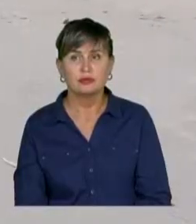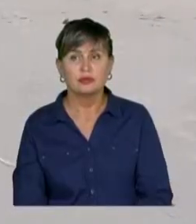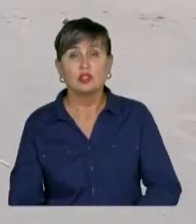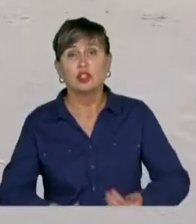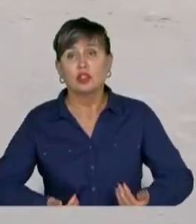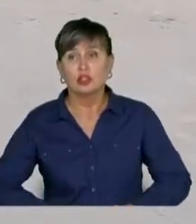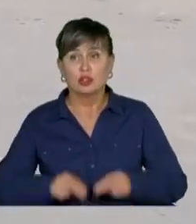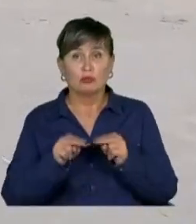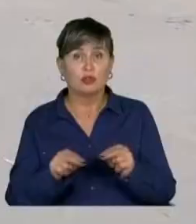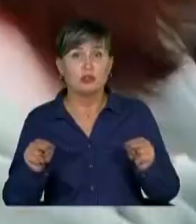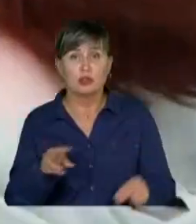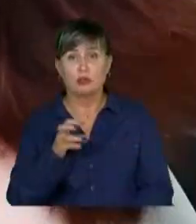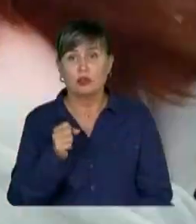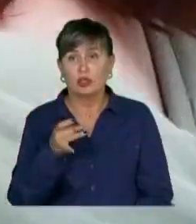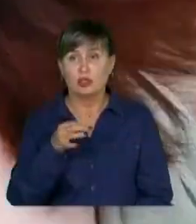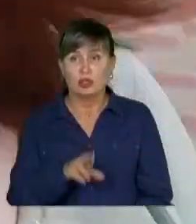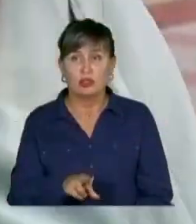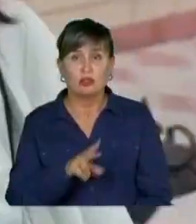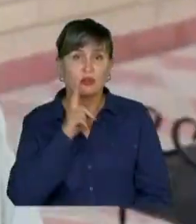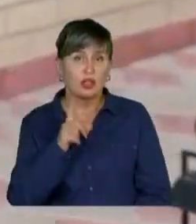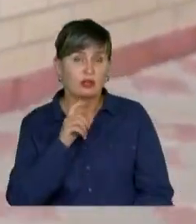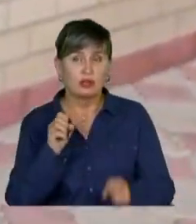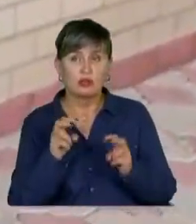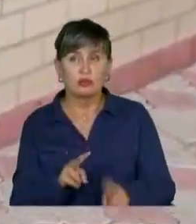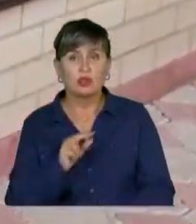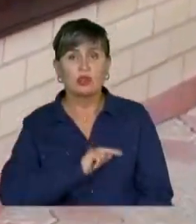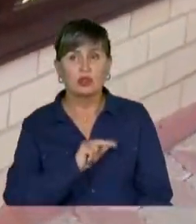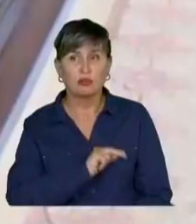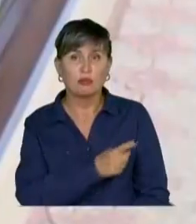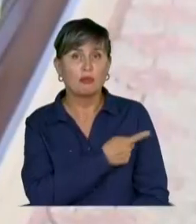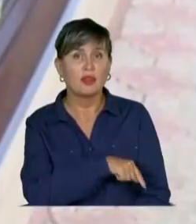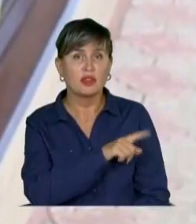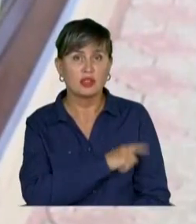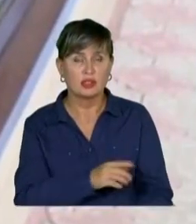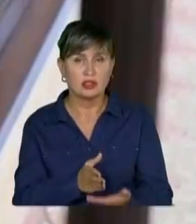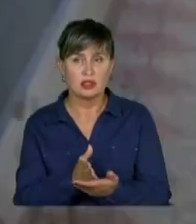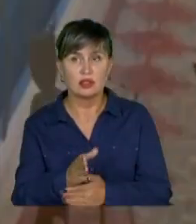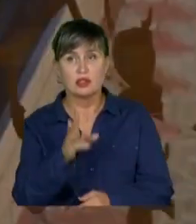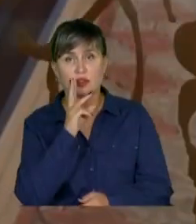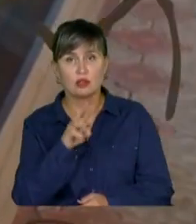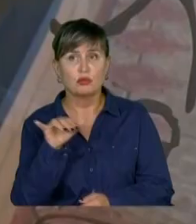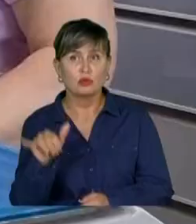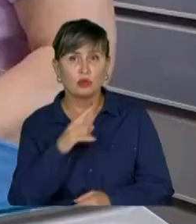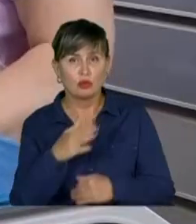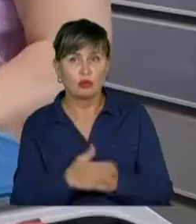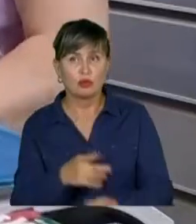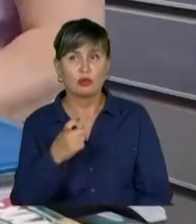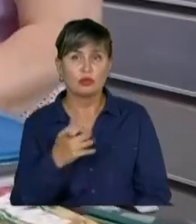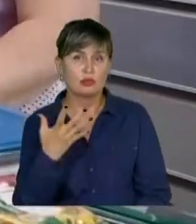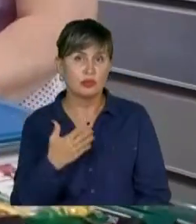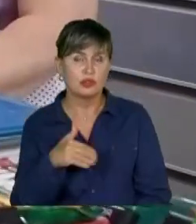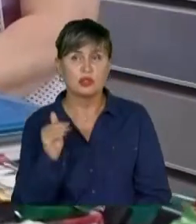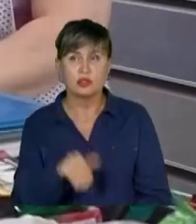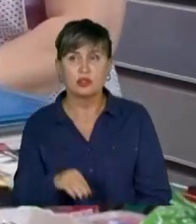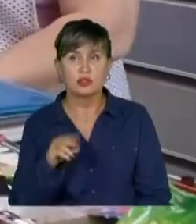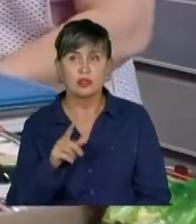Жительница Петропавловска Мария Григорьева – молодой специалист. Она работает в медицинской сфере. Зарплата составляет около 150 тысяч